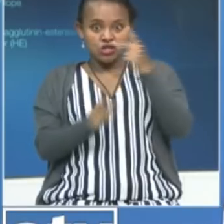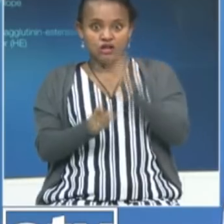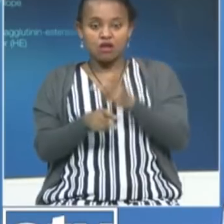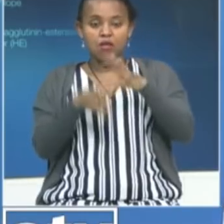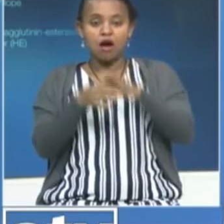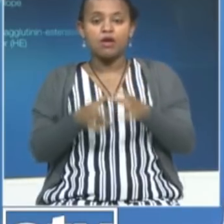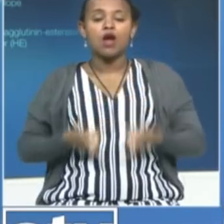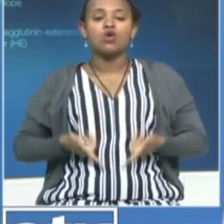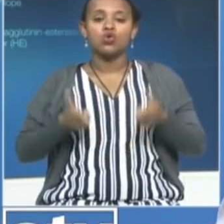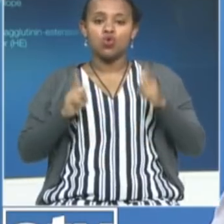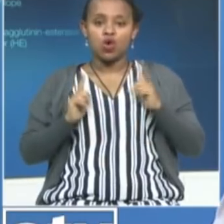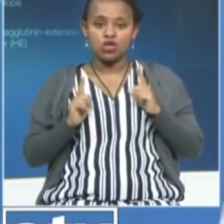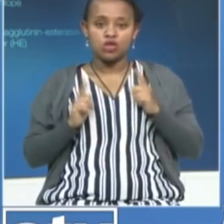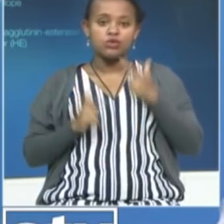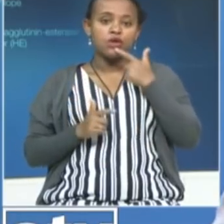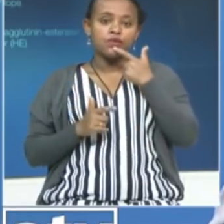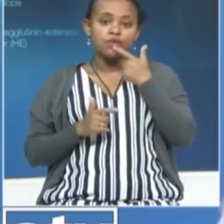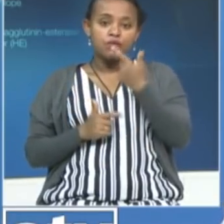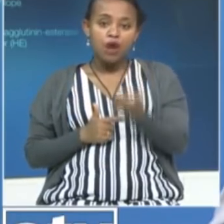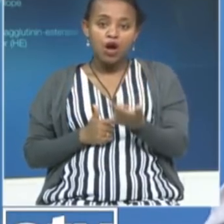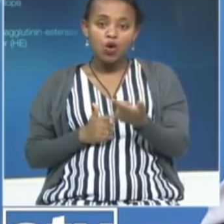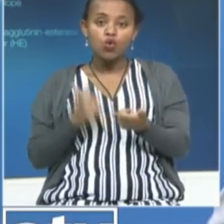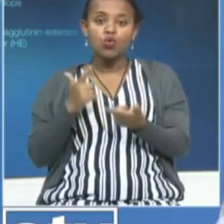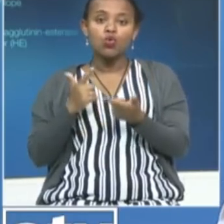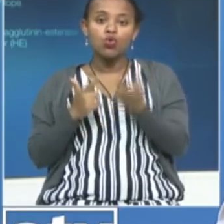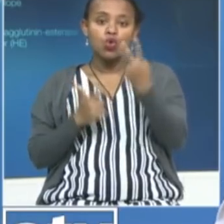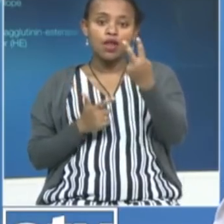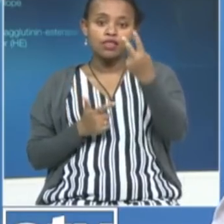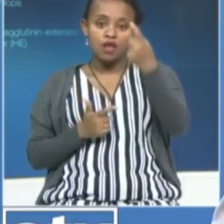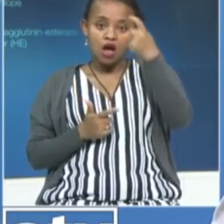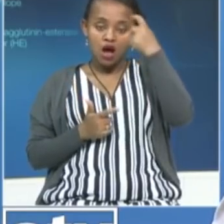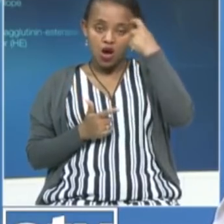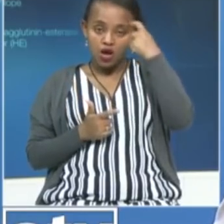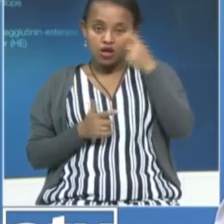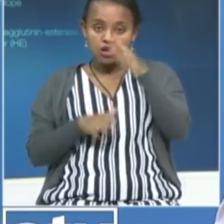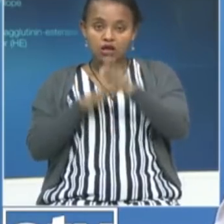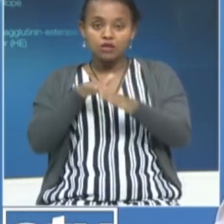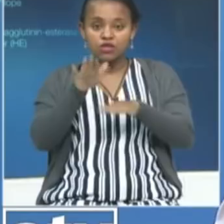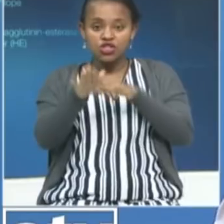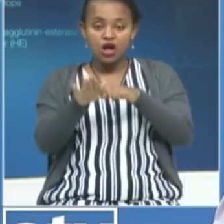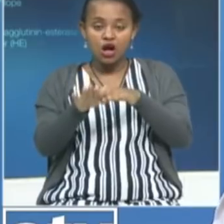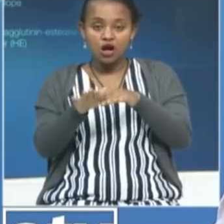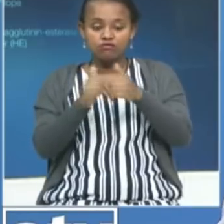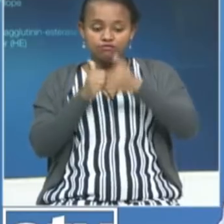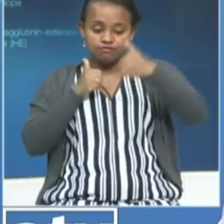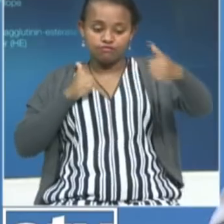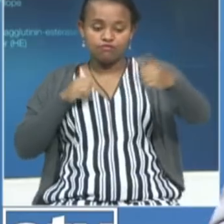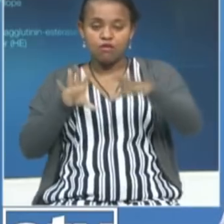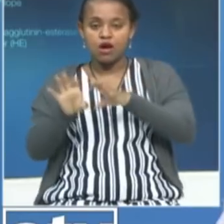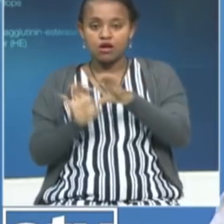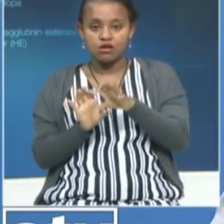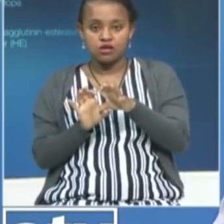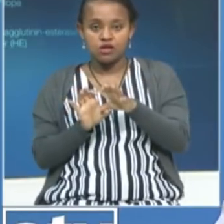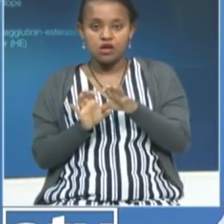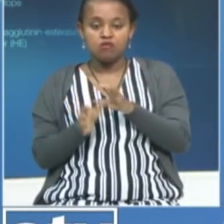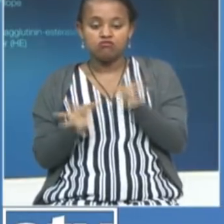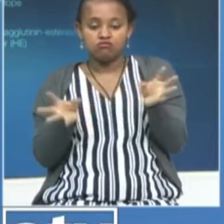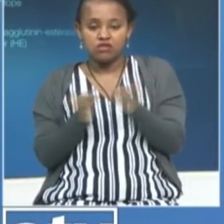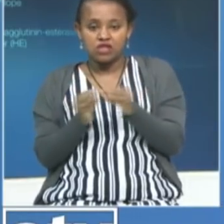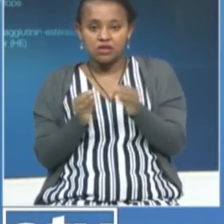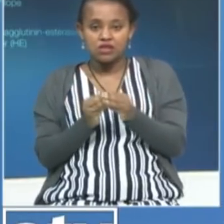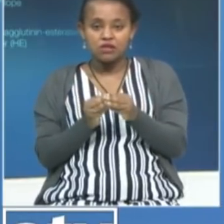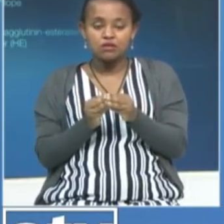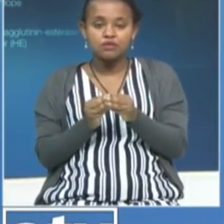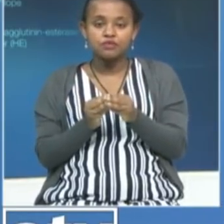ማህበራዊ ኑሯችንን የሚባለውን የሁለት አዋቂ እርምጃ ያህል ራቅ ማለት በአንድ ማዕድ ላይ ከምንሰበሰብ